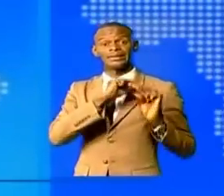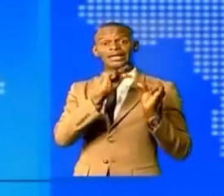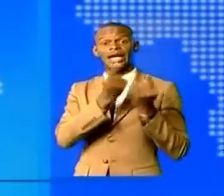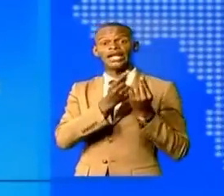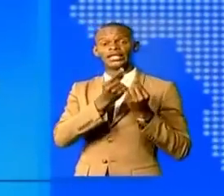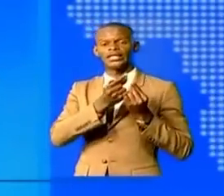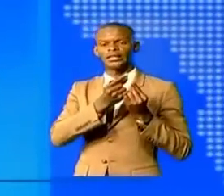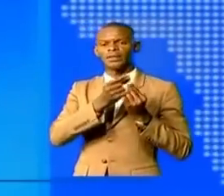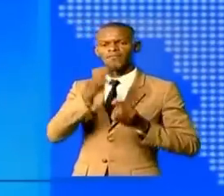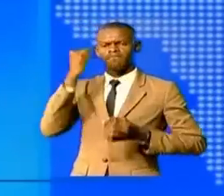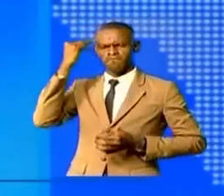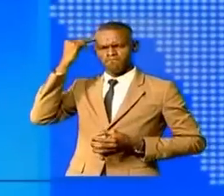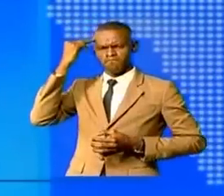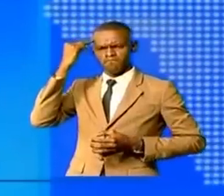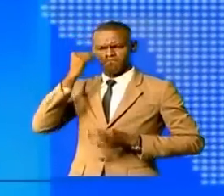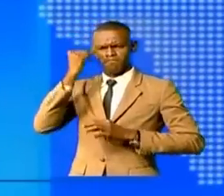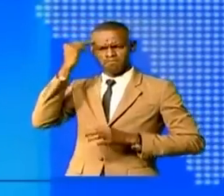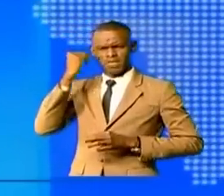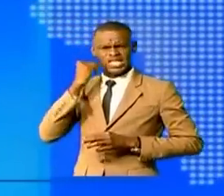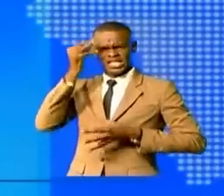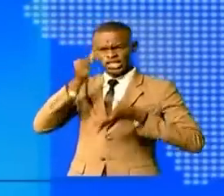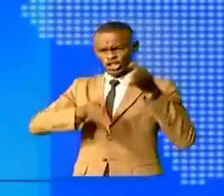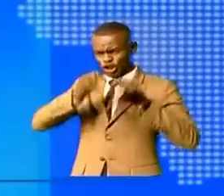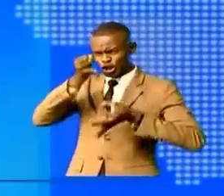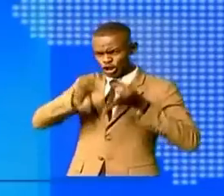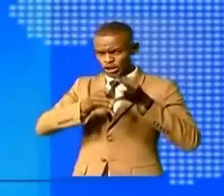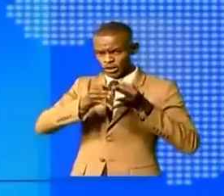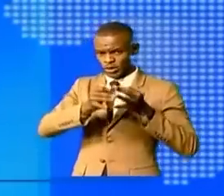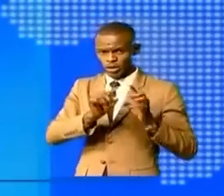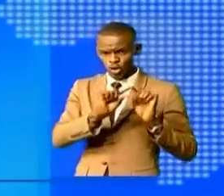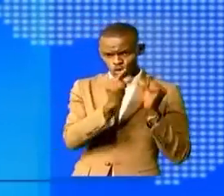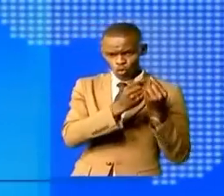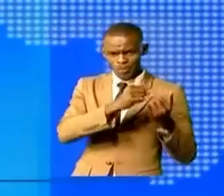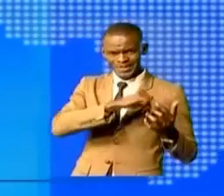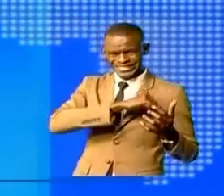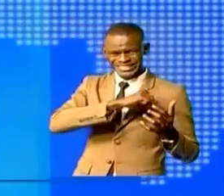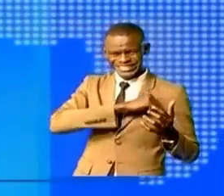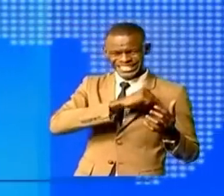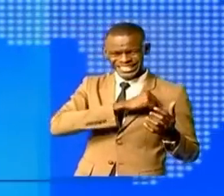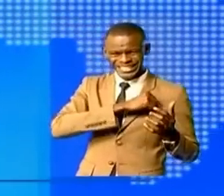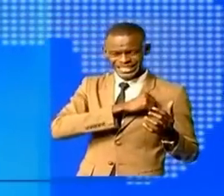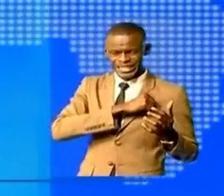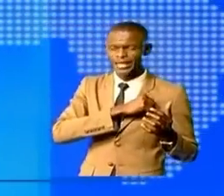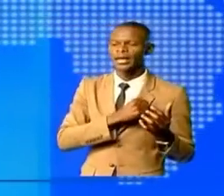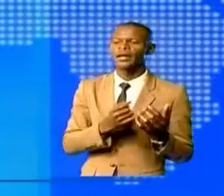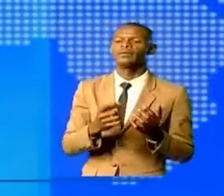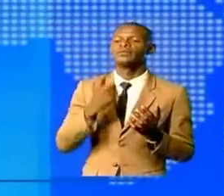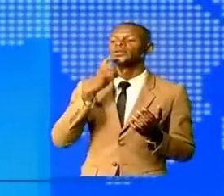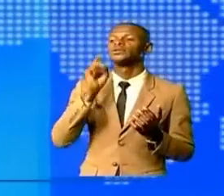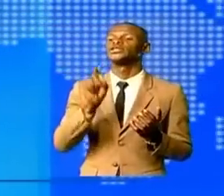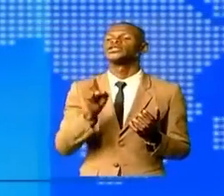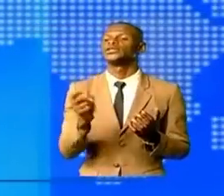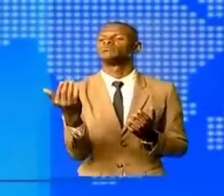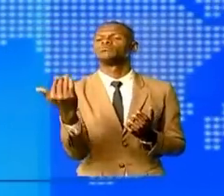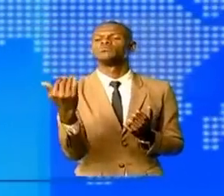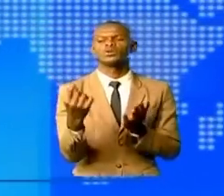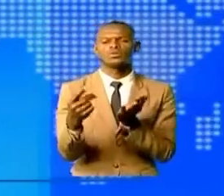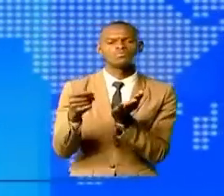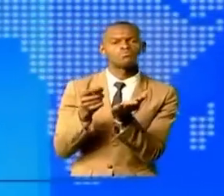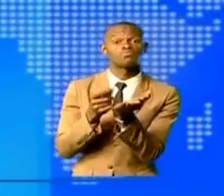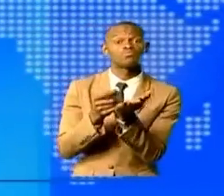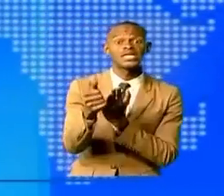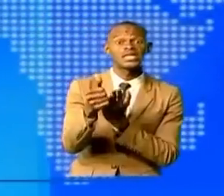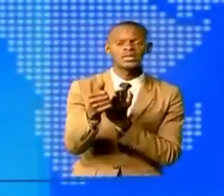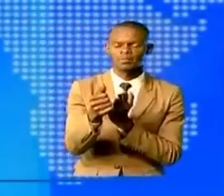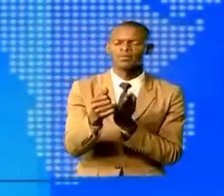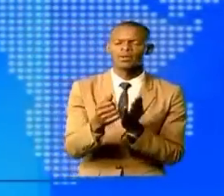la situation du secteur à la ministre d'État à la justice, Rose Mutombo-Kiyese. Les échanges ont aussi évoqué l'avancement de la